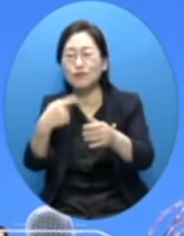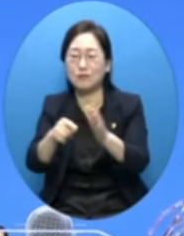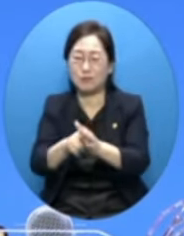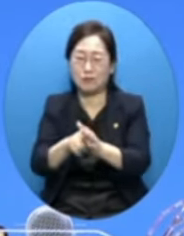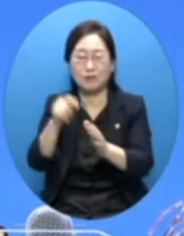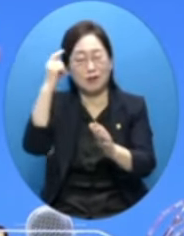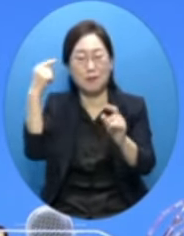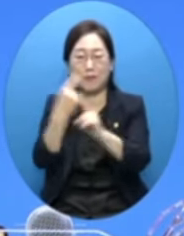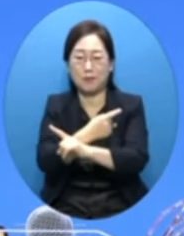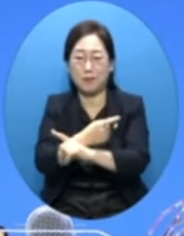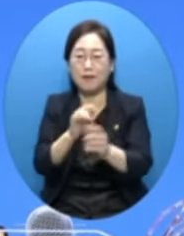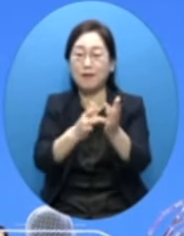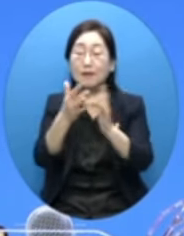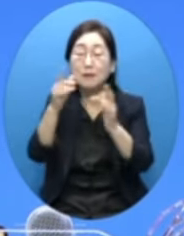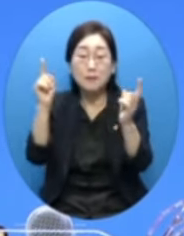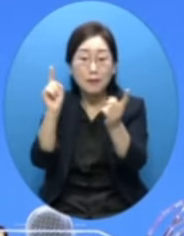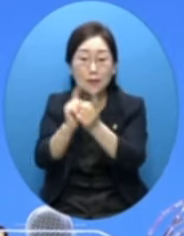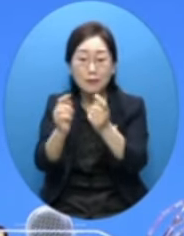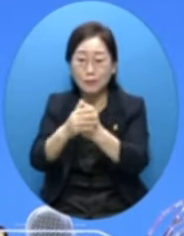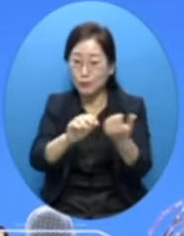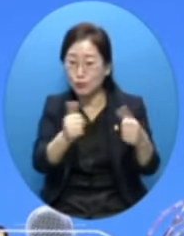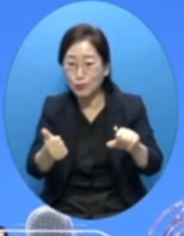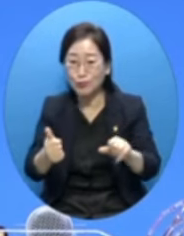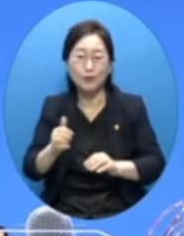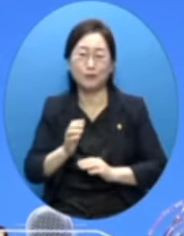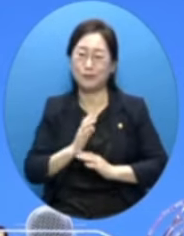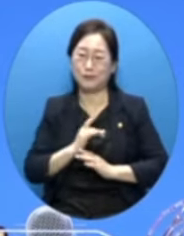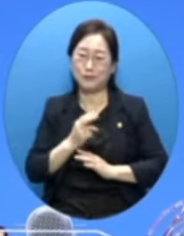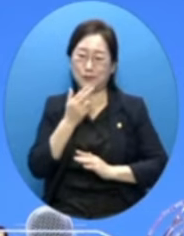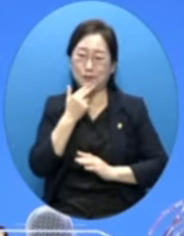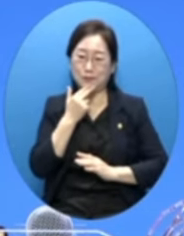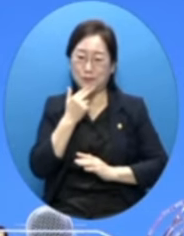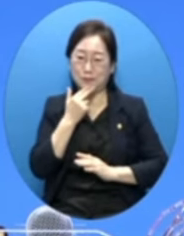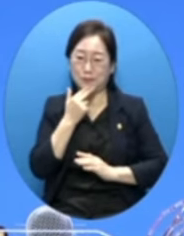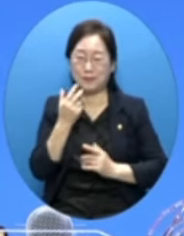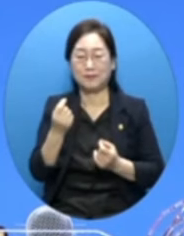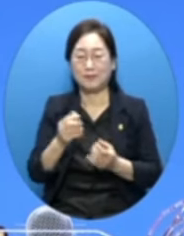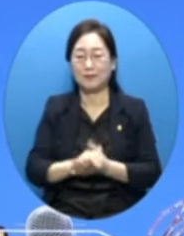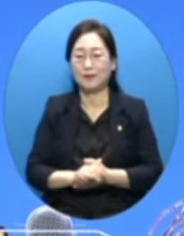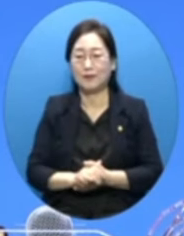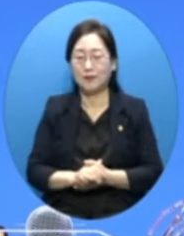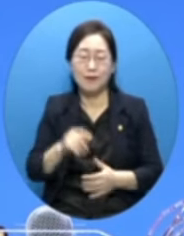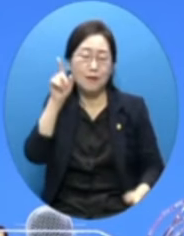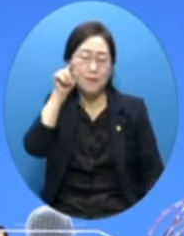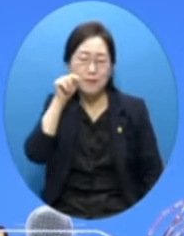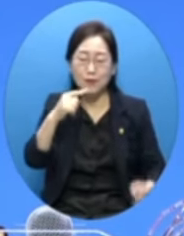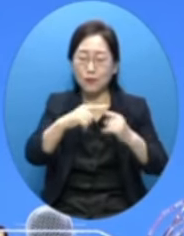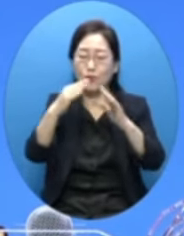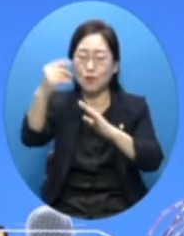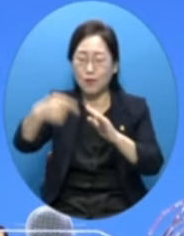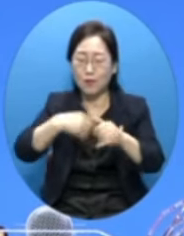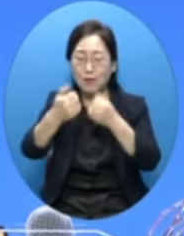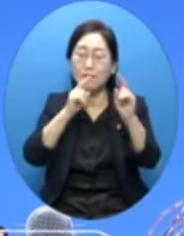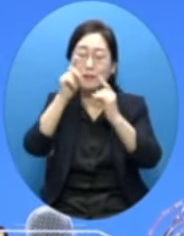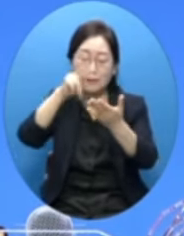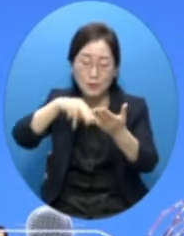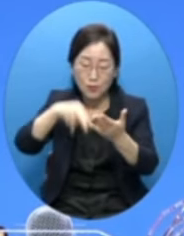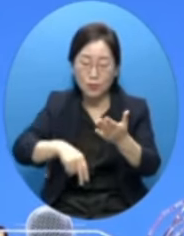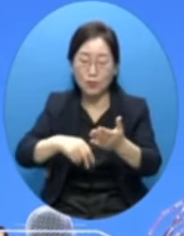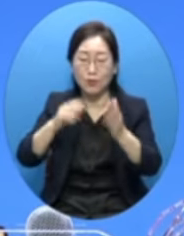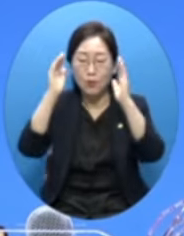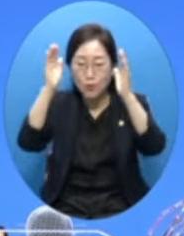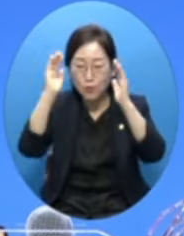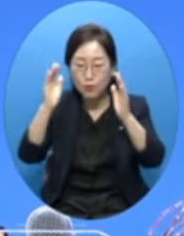더 이상 이제는 죽음이 두려우지 않은 그런 현실로 다가오게 됐습니다. 매일같이 교회 가서 말씀을 읽고 성경